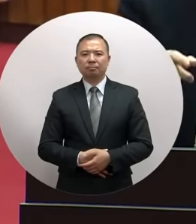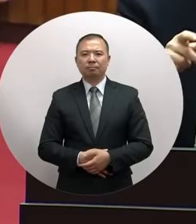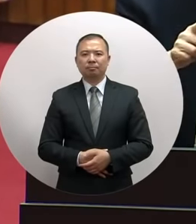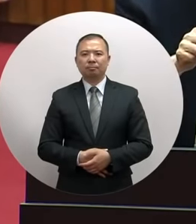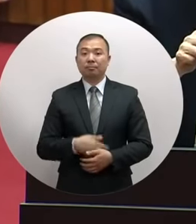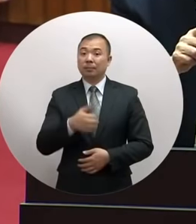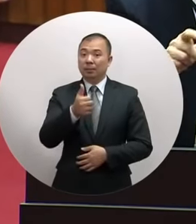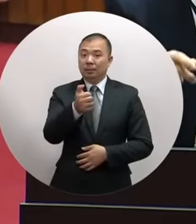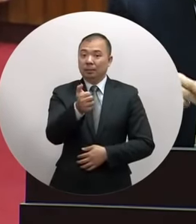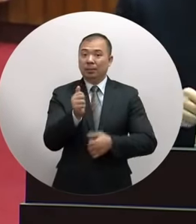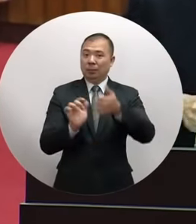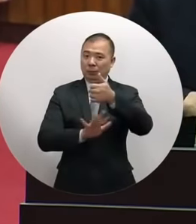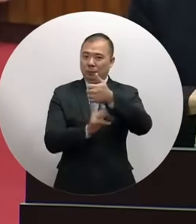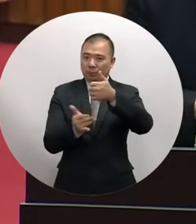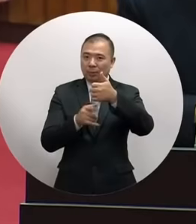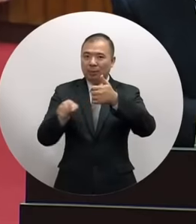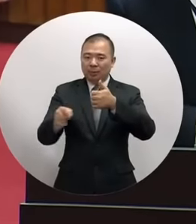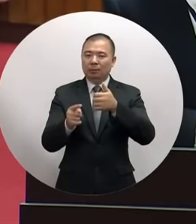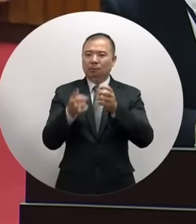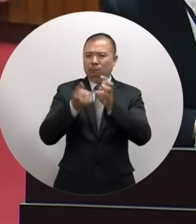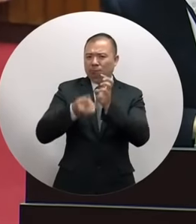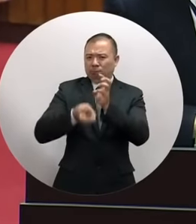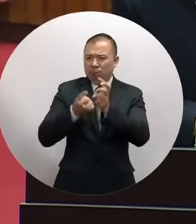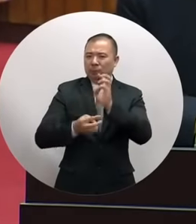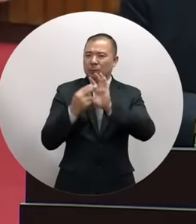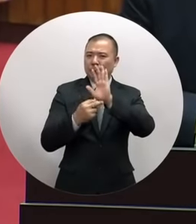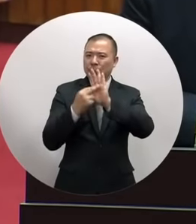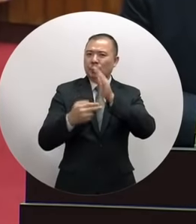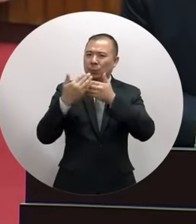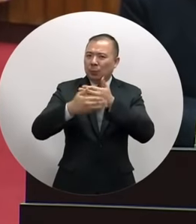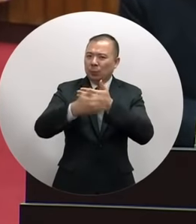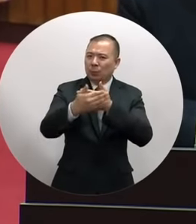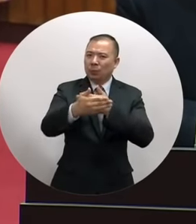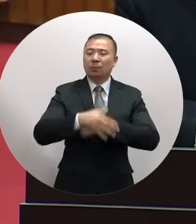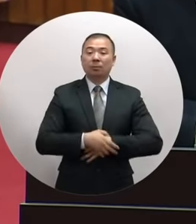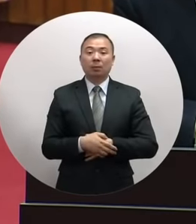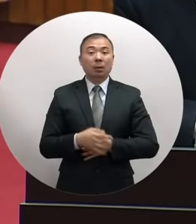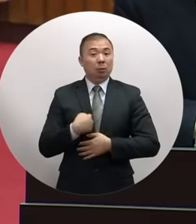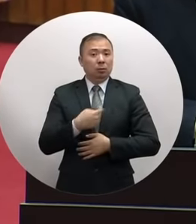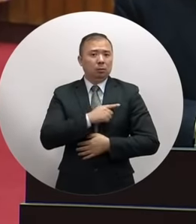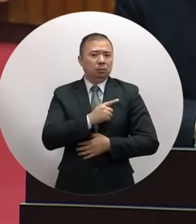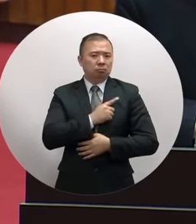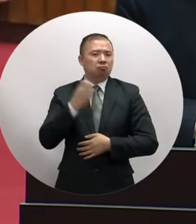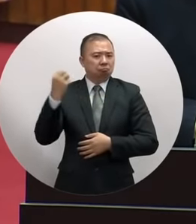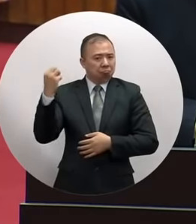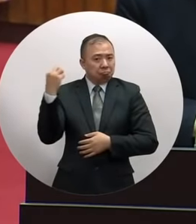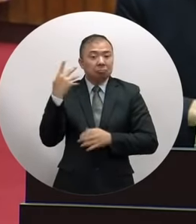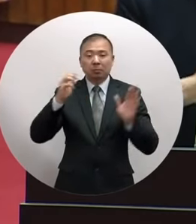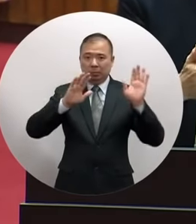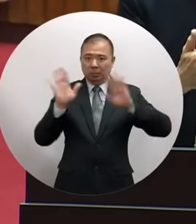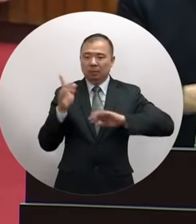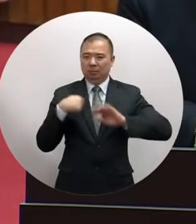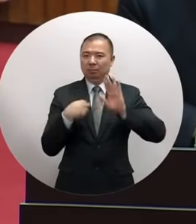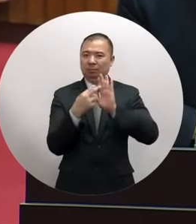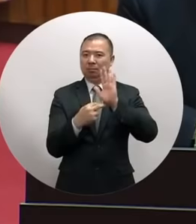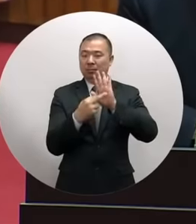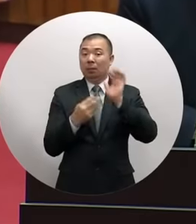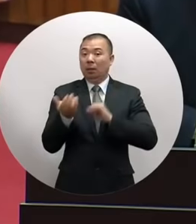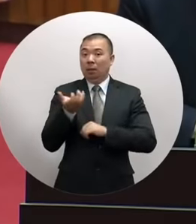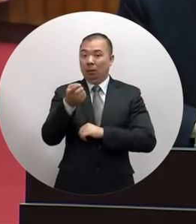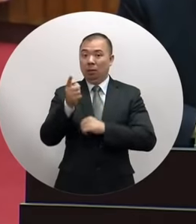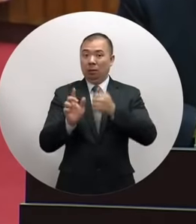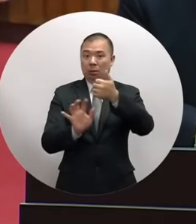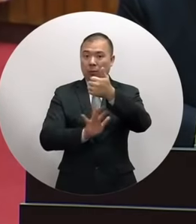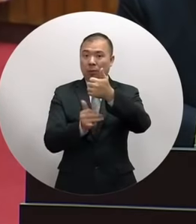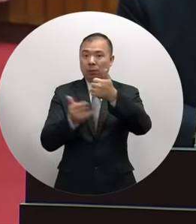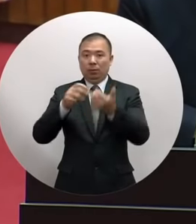好，谢谢委员哈，这么详尽的叙述这个过程哈。那么我所了解哈，现在这个大概刚刚正如委员所讲